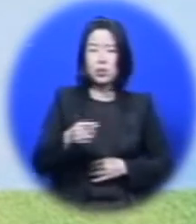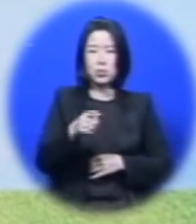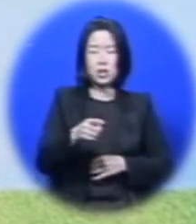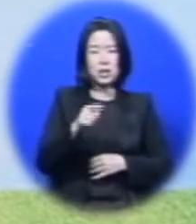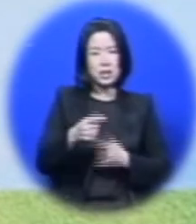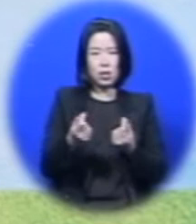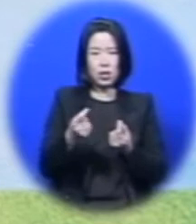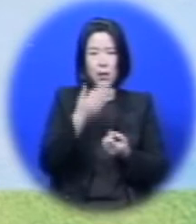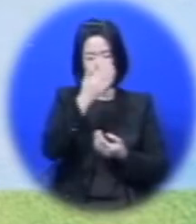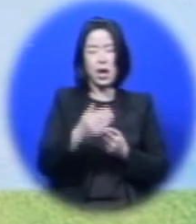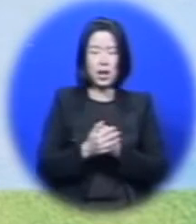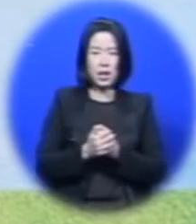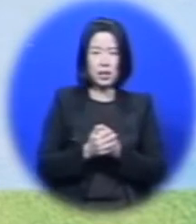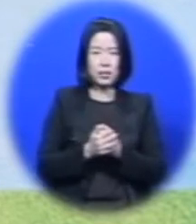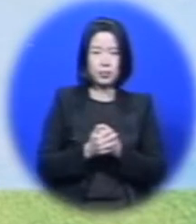돼 있습니다.